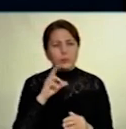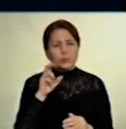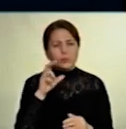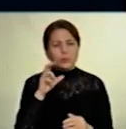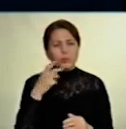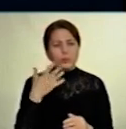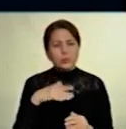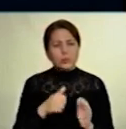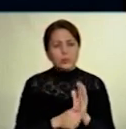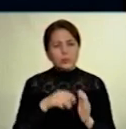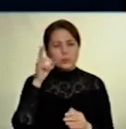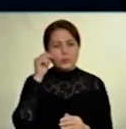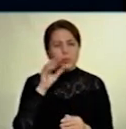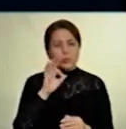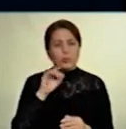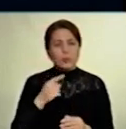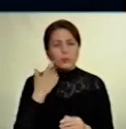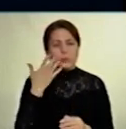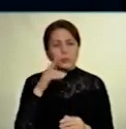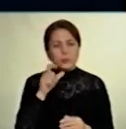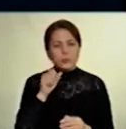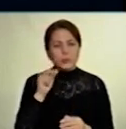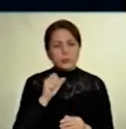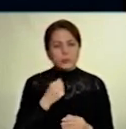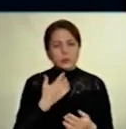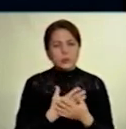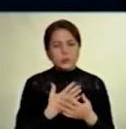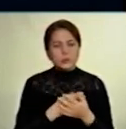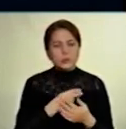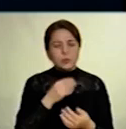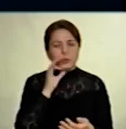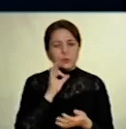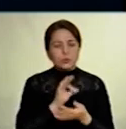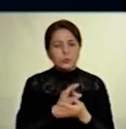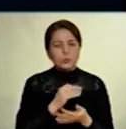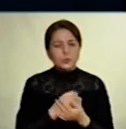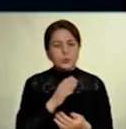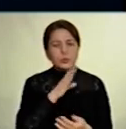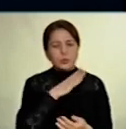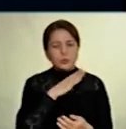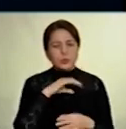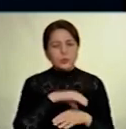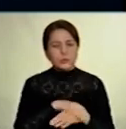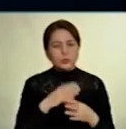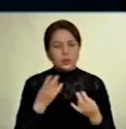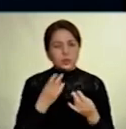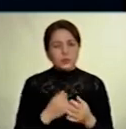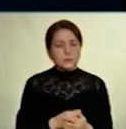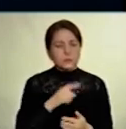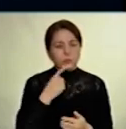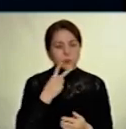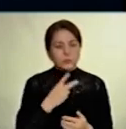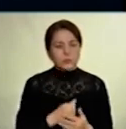7356 sonining 0.15 gacha taqribiy qiymati ekanligini isbotlashimiz kerak